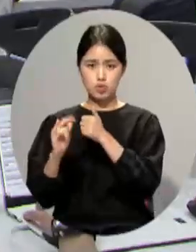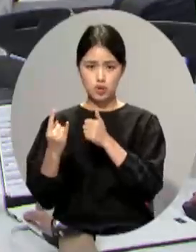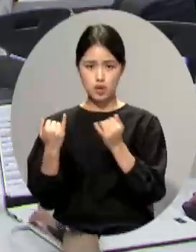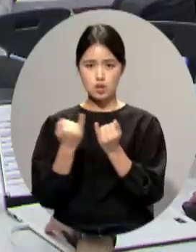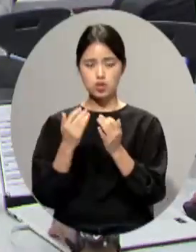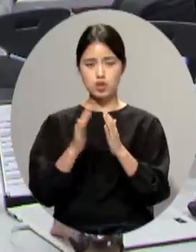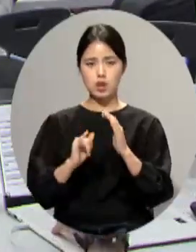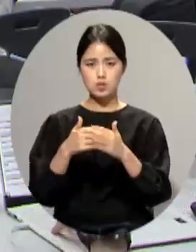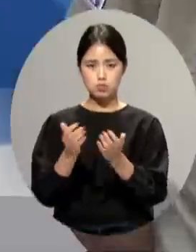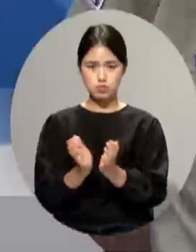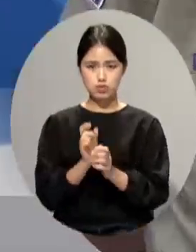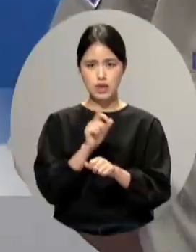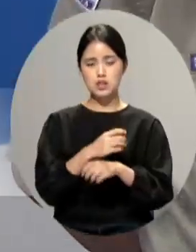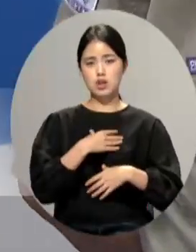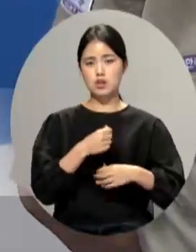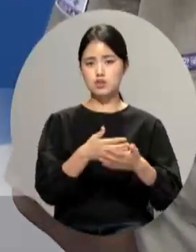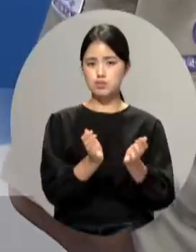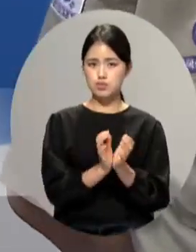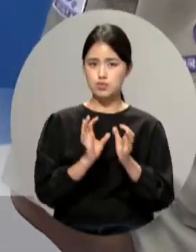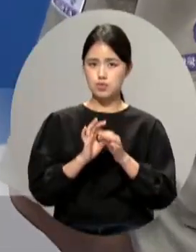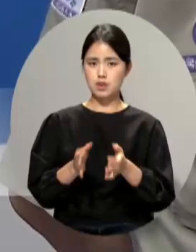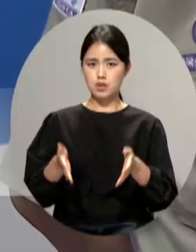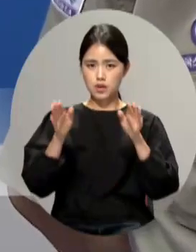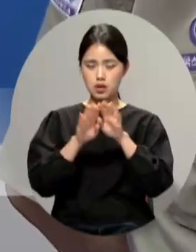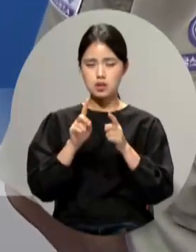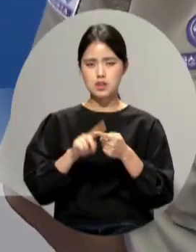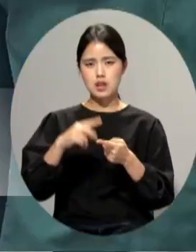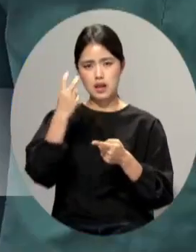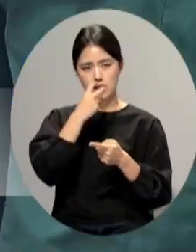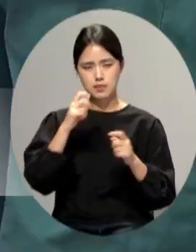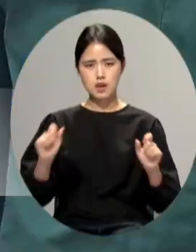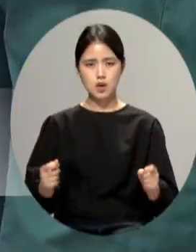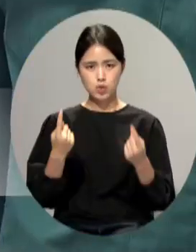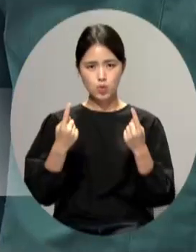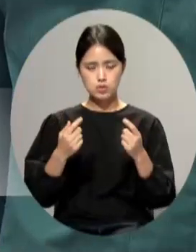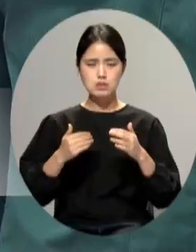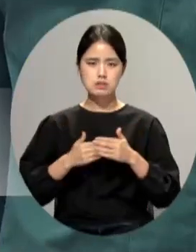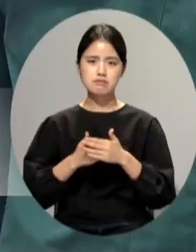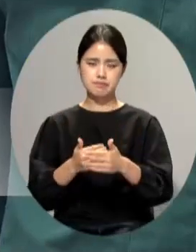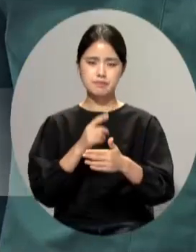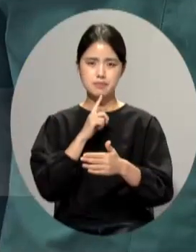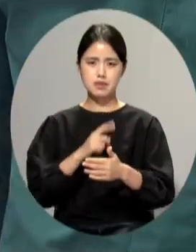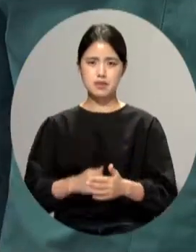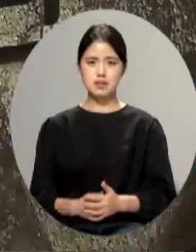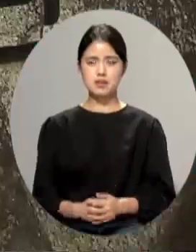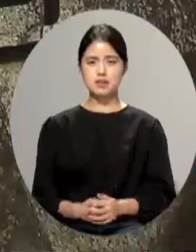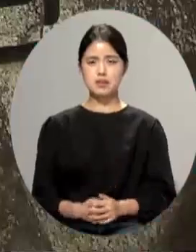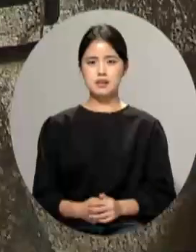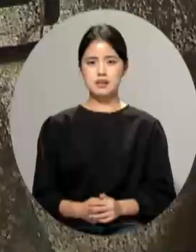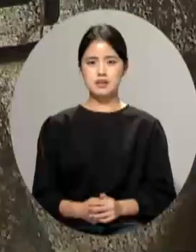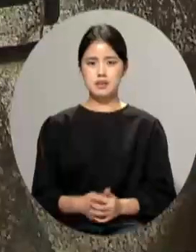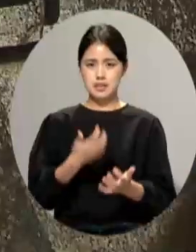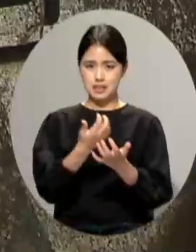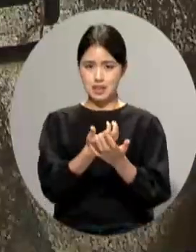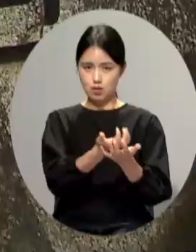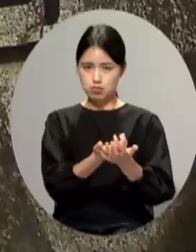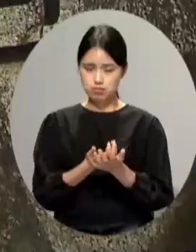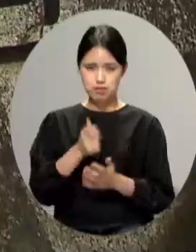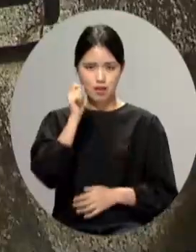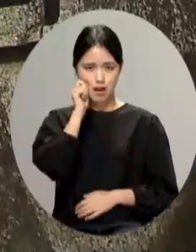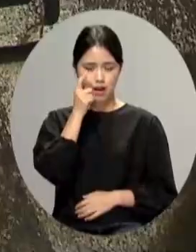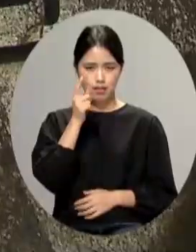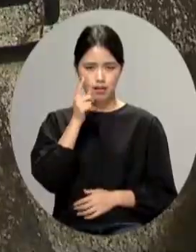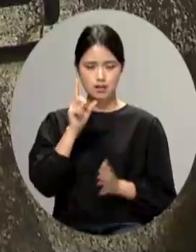여성가족부, 행정안전부 등 대회 유관기관들에 대한 감사가 동시에 이뤄지는 것이 사실입니다. 자료 수집에만 한 달